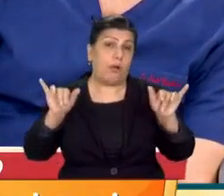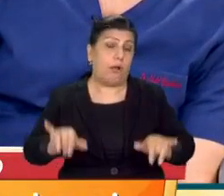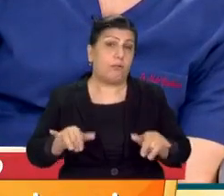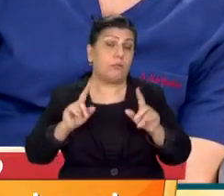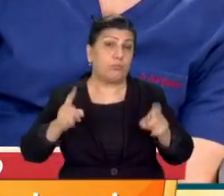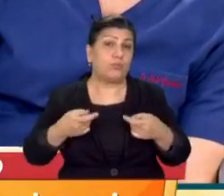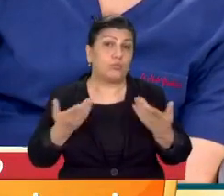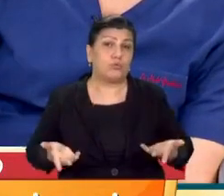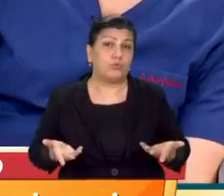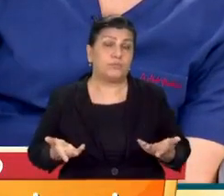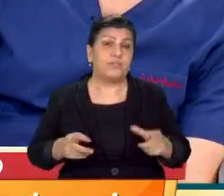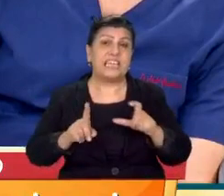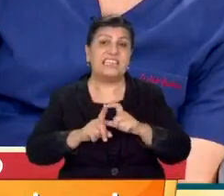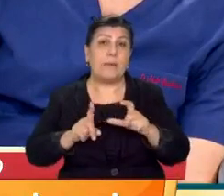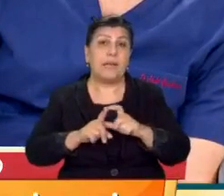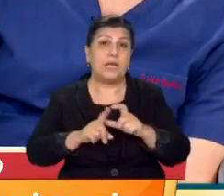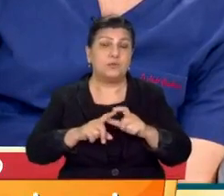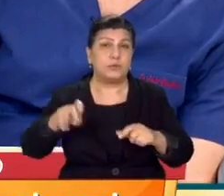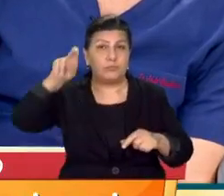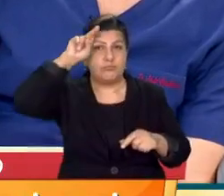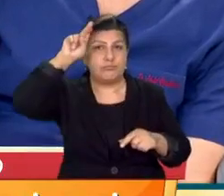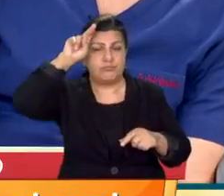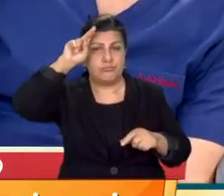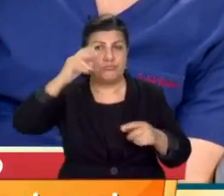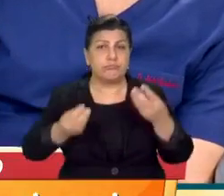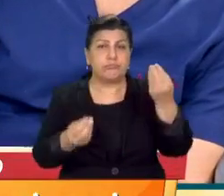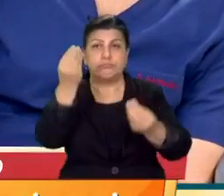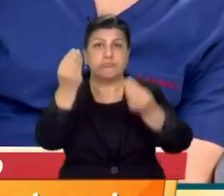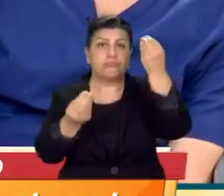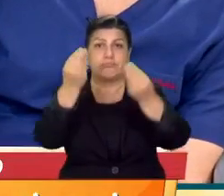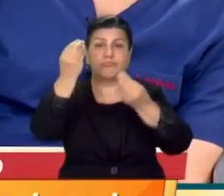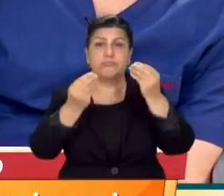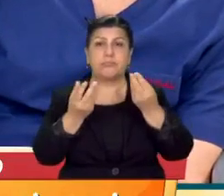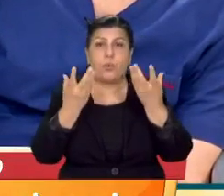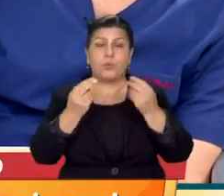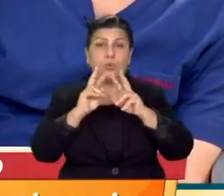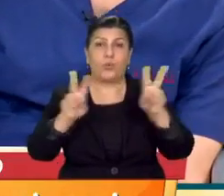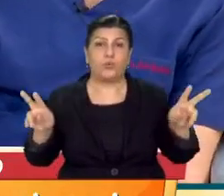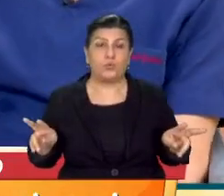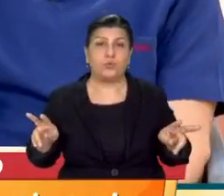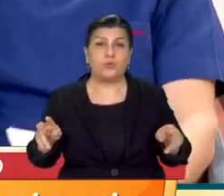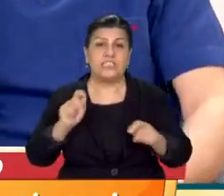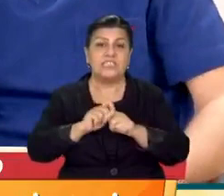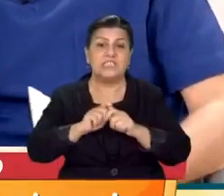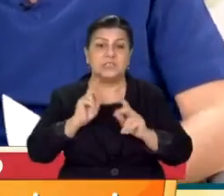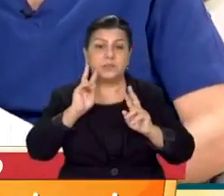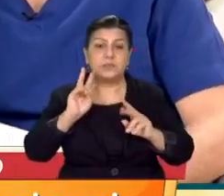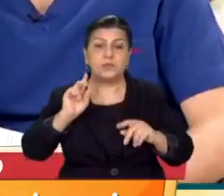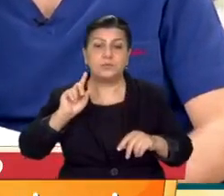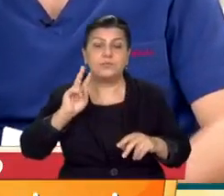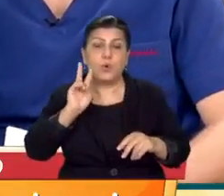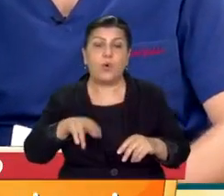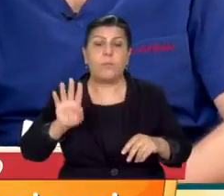haklı buluyorum depresyon riski bayağı arttı Bu grupta şimdi Çünkü kendini Dediğim gibi iş görmez